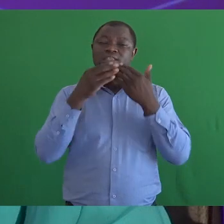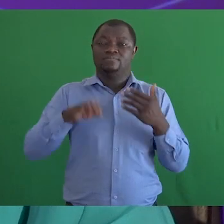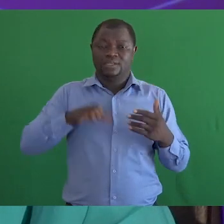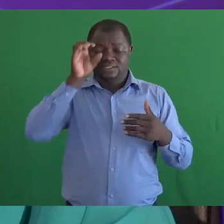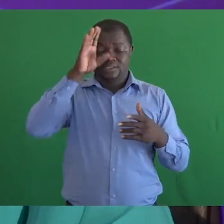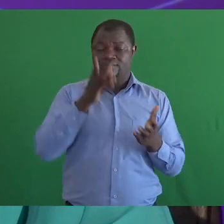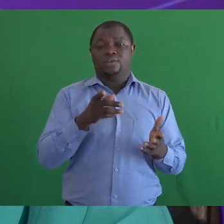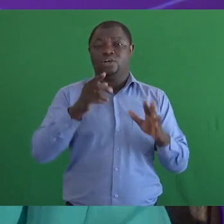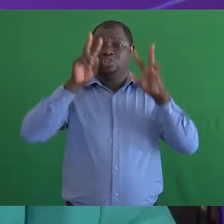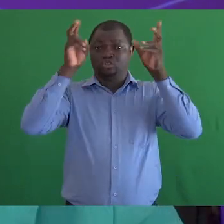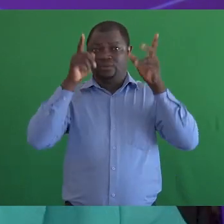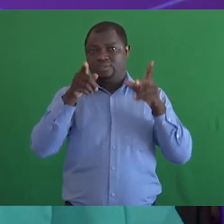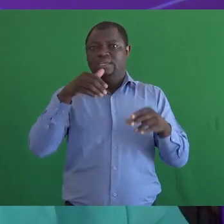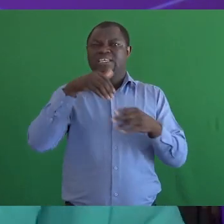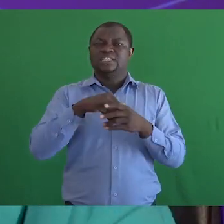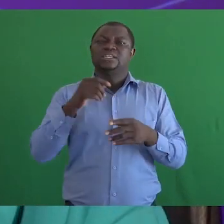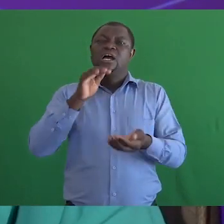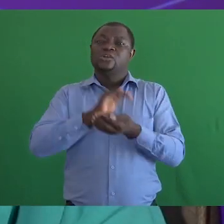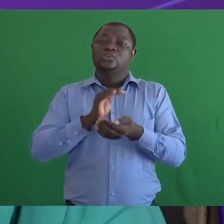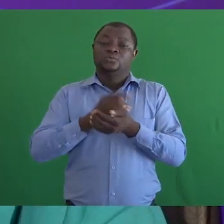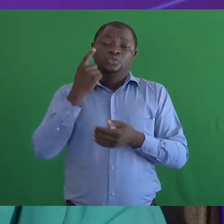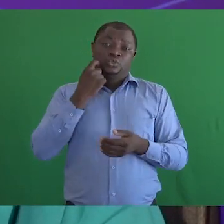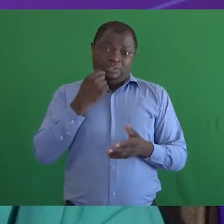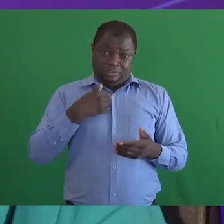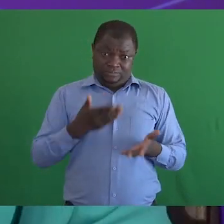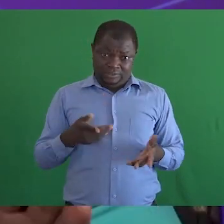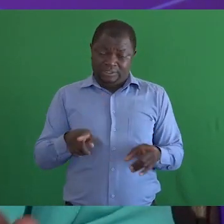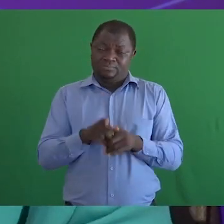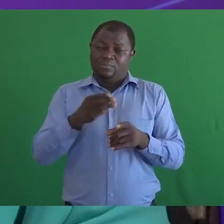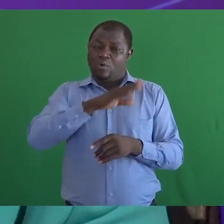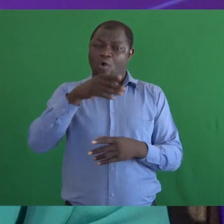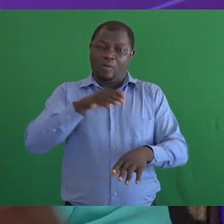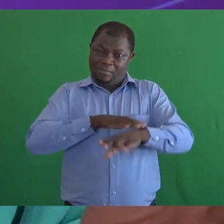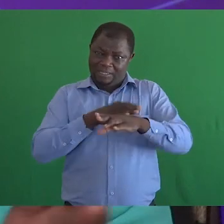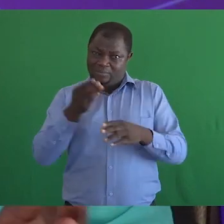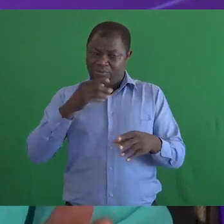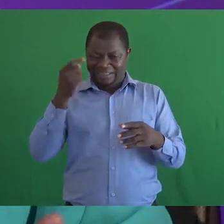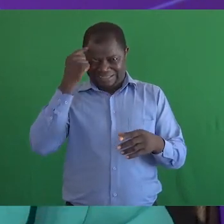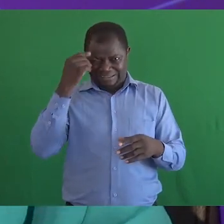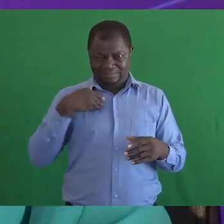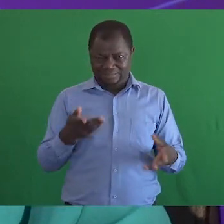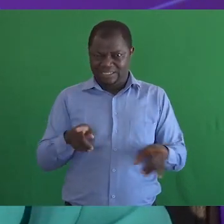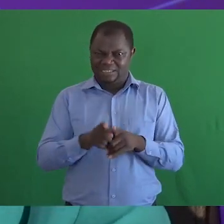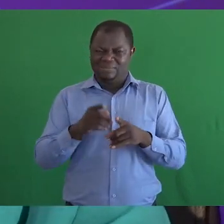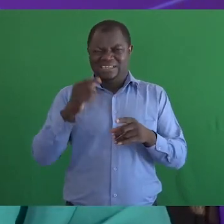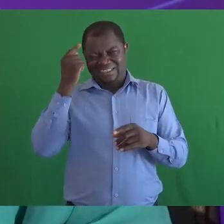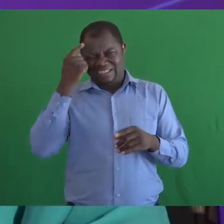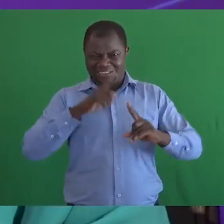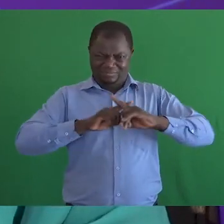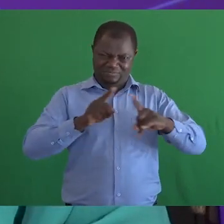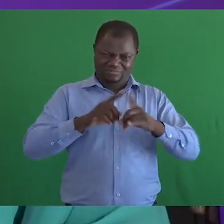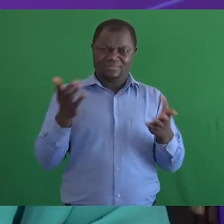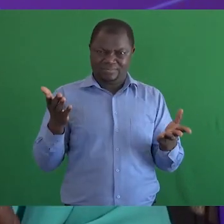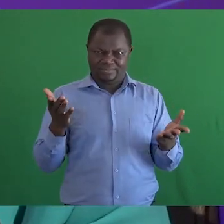iyi. Pachirudzi pedu panenge pane makufunga kana kuti dzidziso here kana kuti ndingaiti